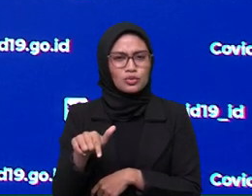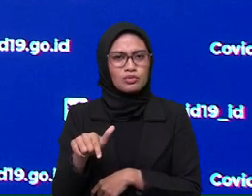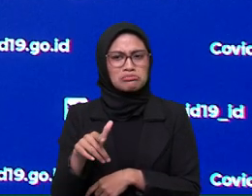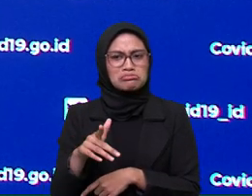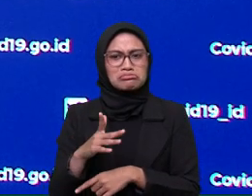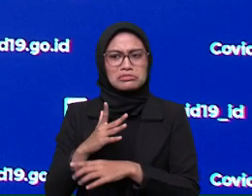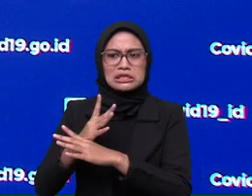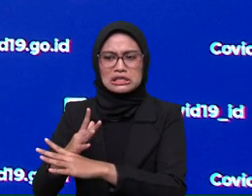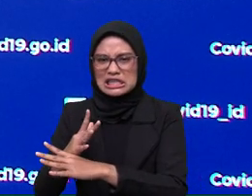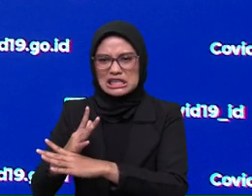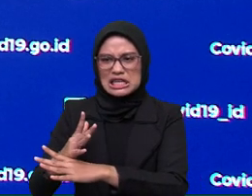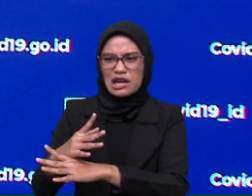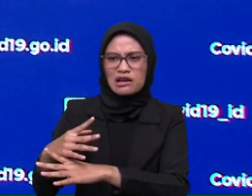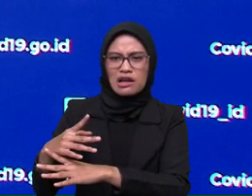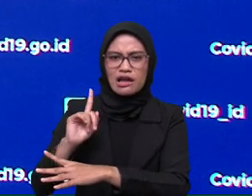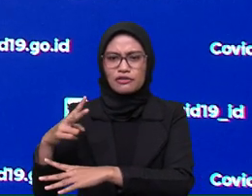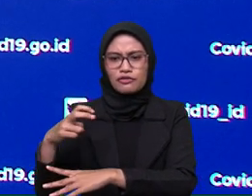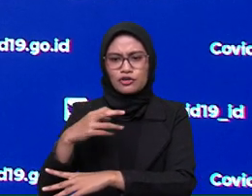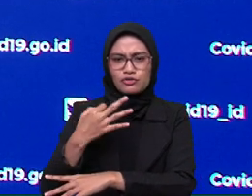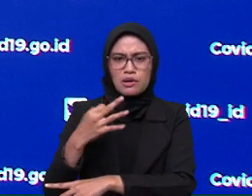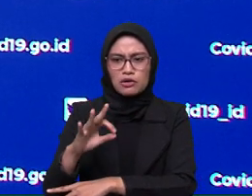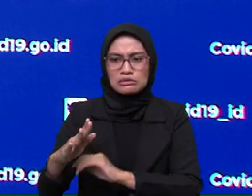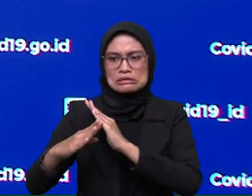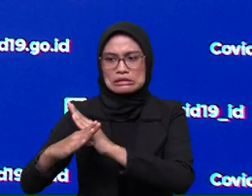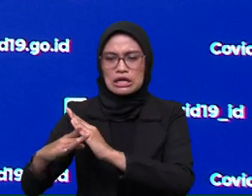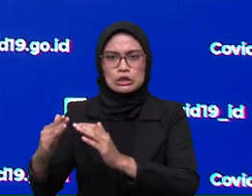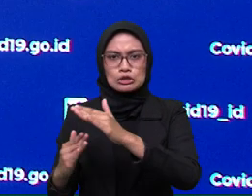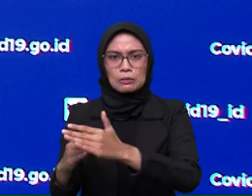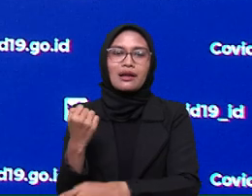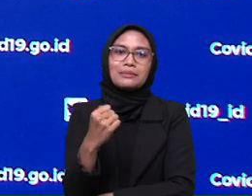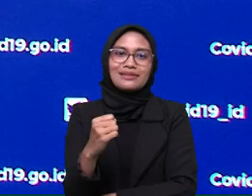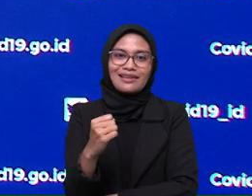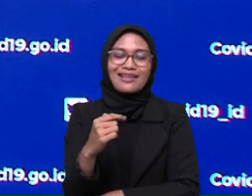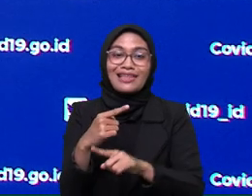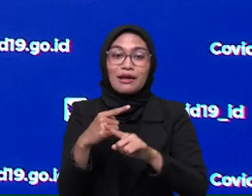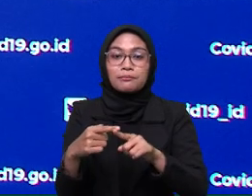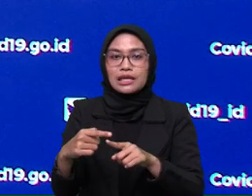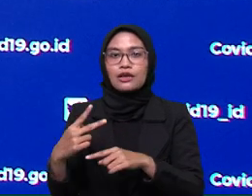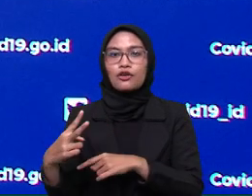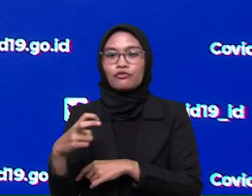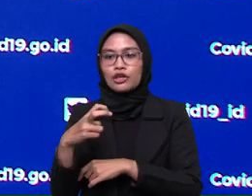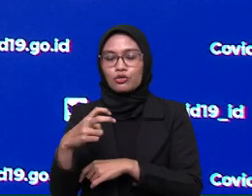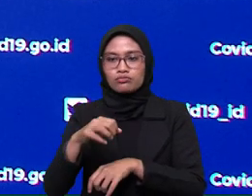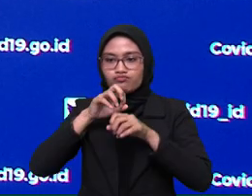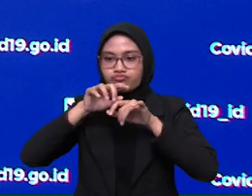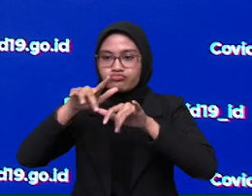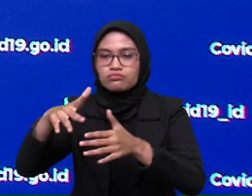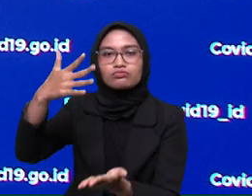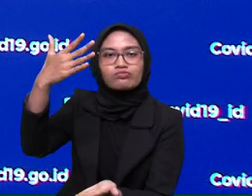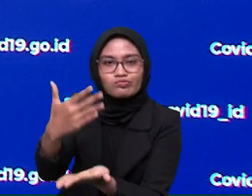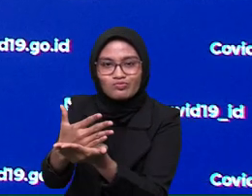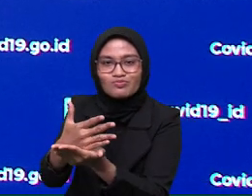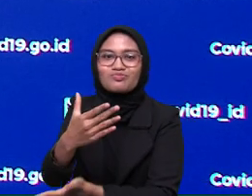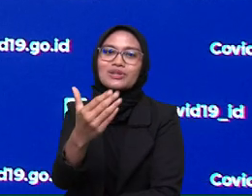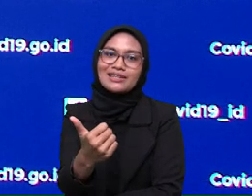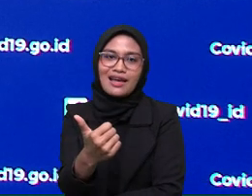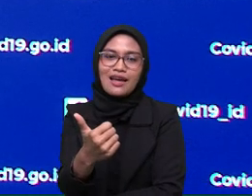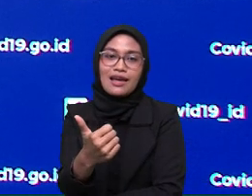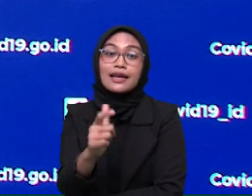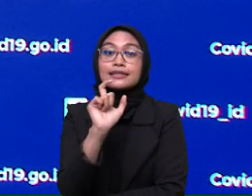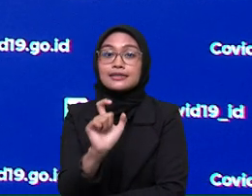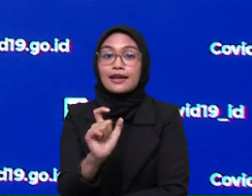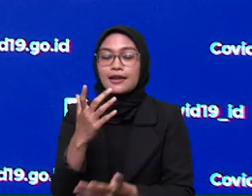hindarkan namun bisa kita coba cegah penyebarannya dengan menerapkan protokol kesehatan dan pola hidup bersih